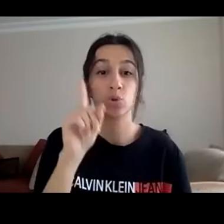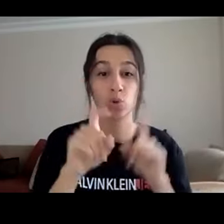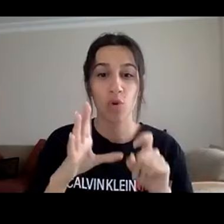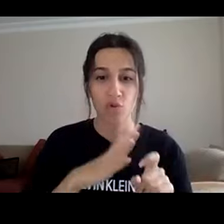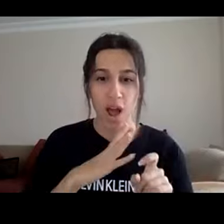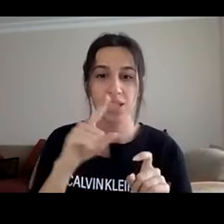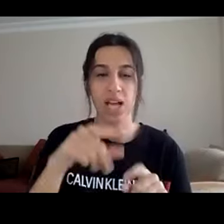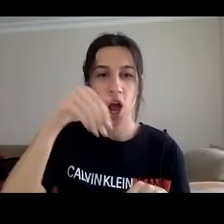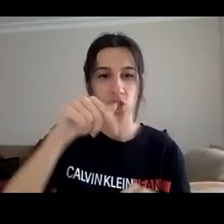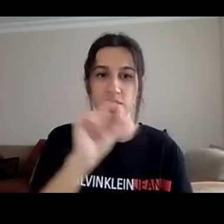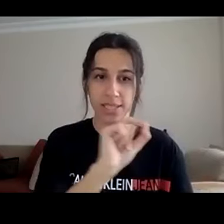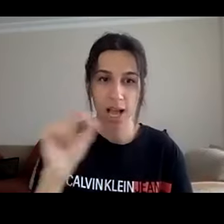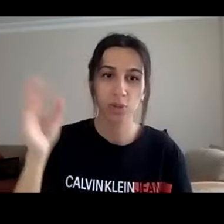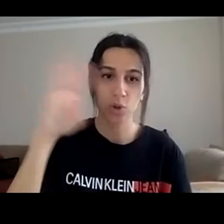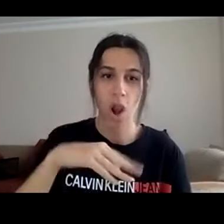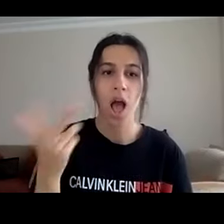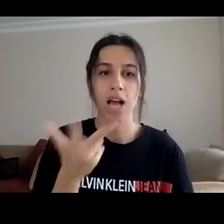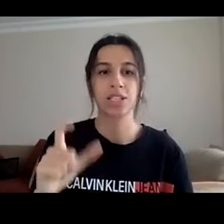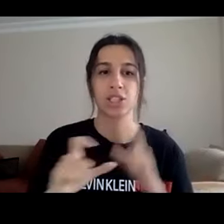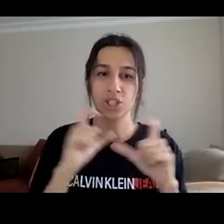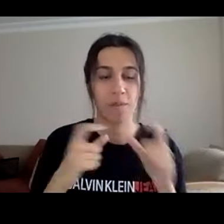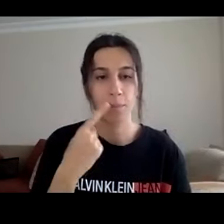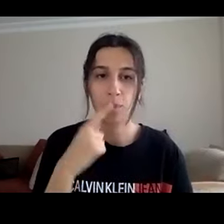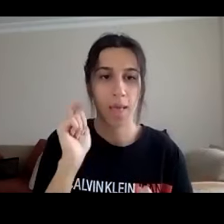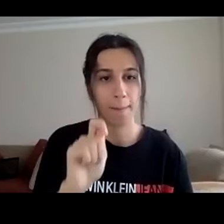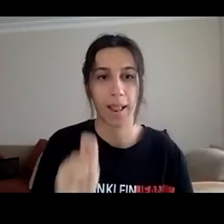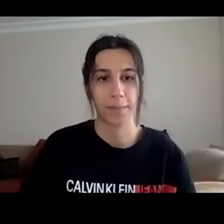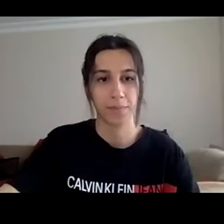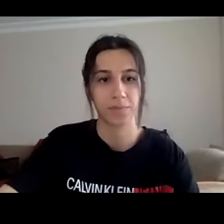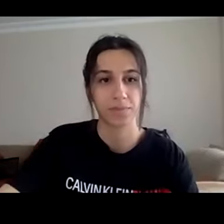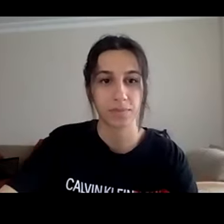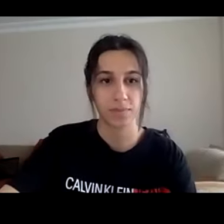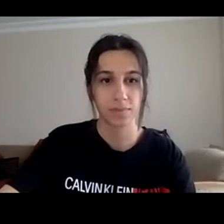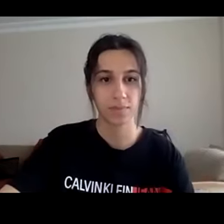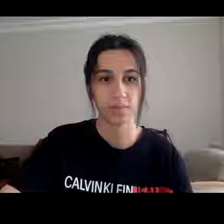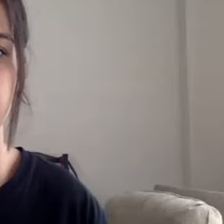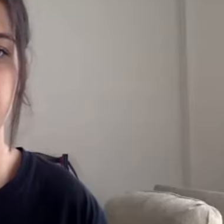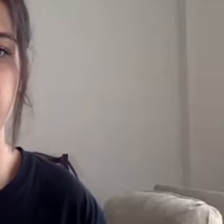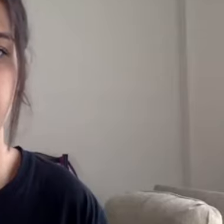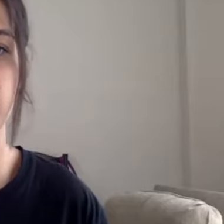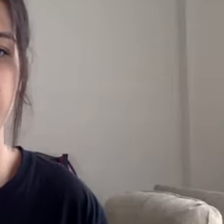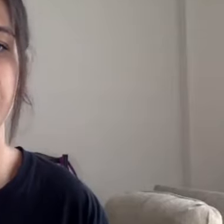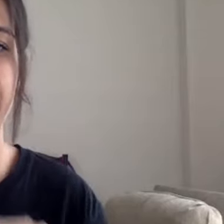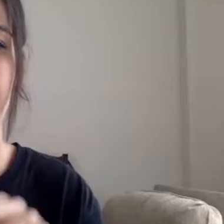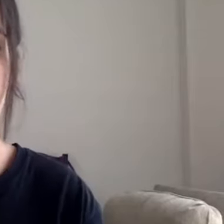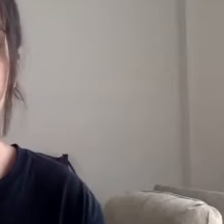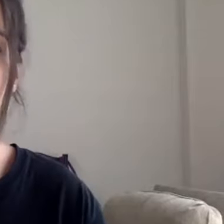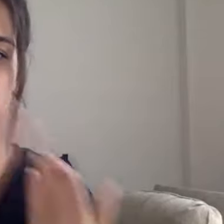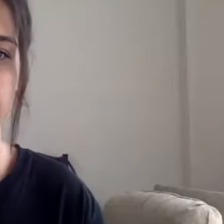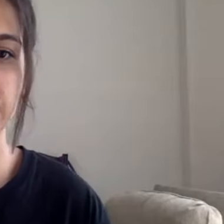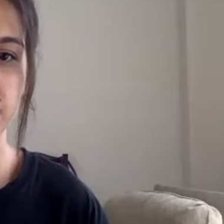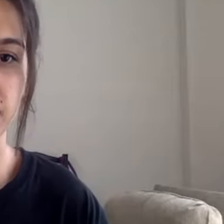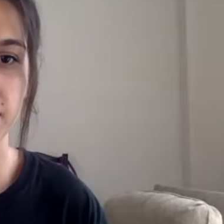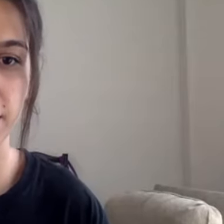sonrasında bunları hızlıca tartışma fırsatımız olur. Ben şimdi sözü Kerem Hocamıza bırakıyorum.